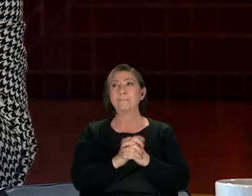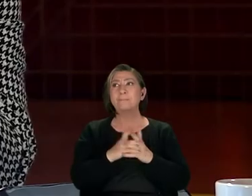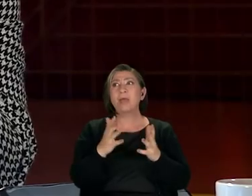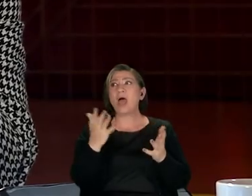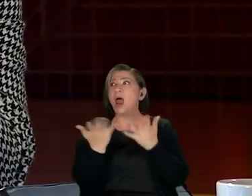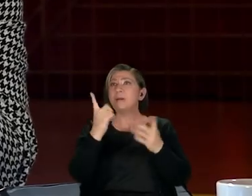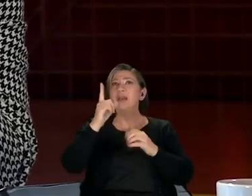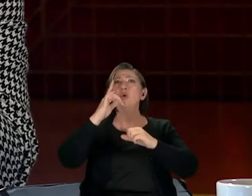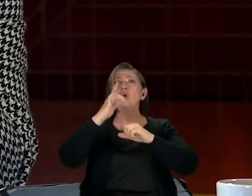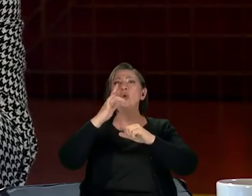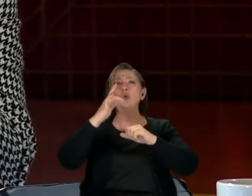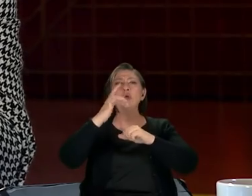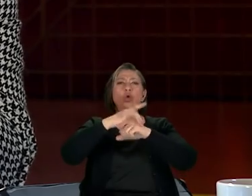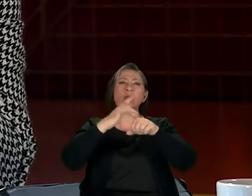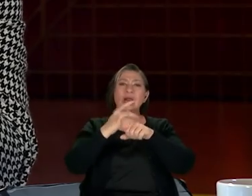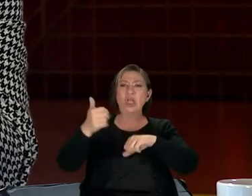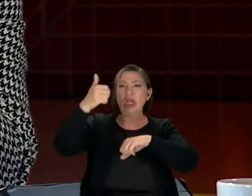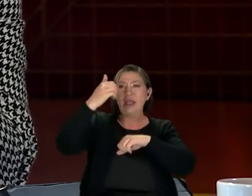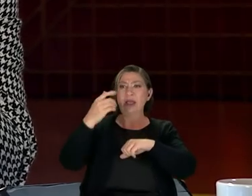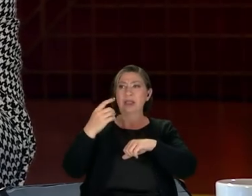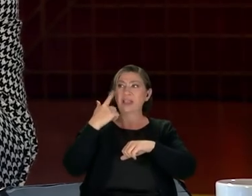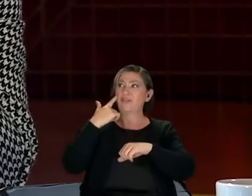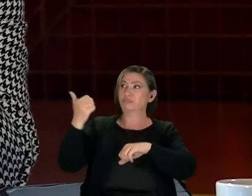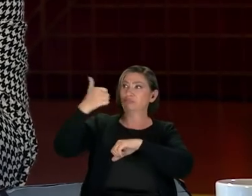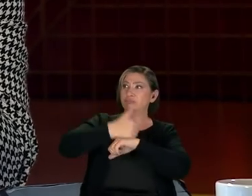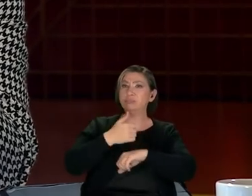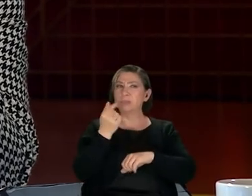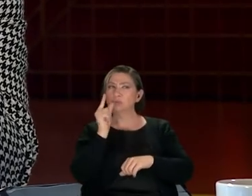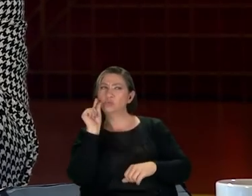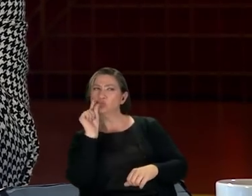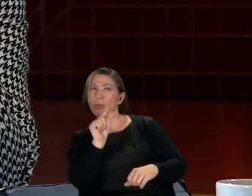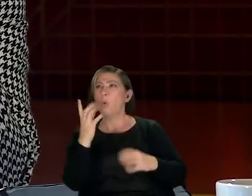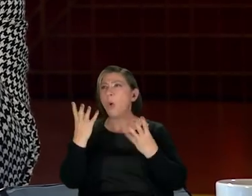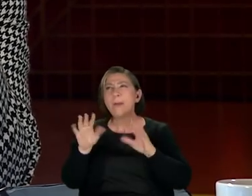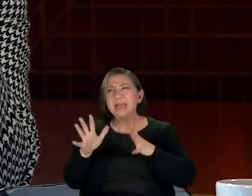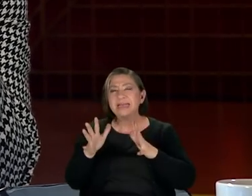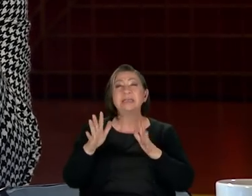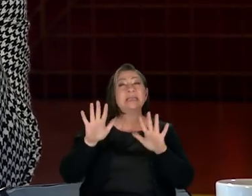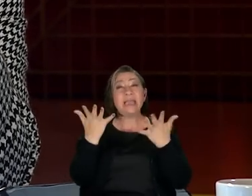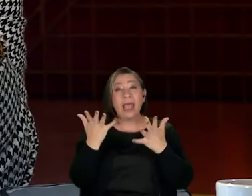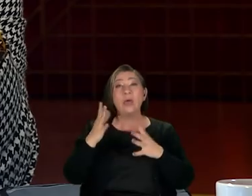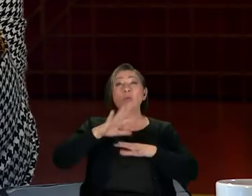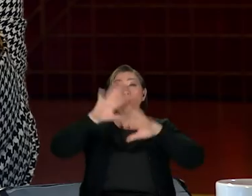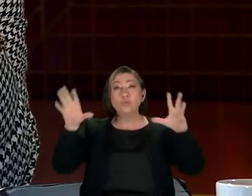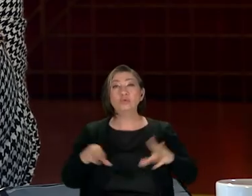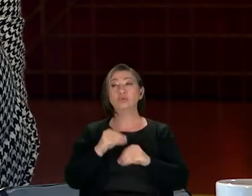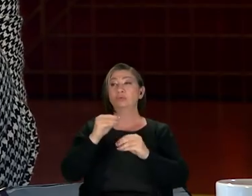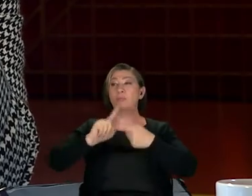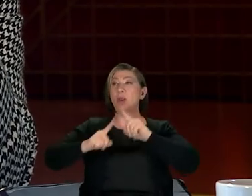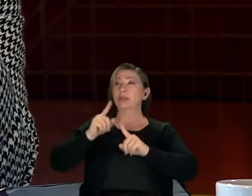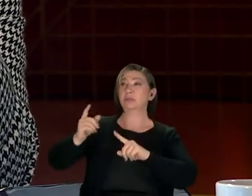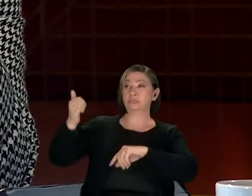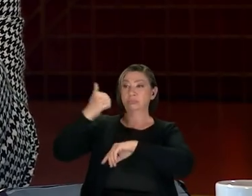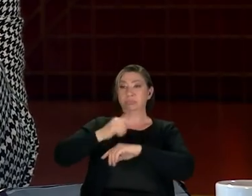herhangi bir ülkenin iktidarı ya da iktidara yakın insanları bundan genelde şüphe ederler. Çünkü bütün siyasi otoriteler